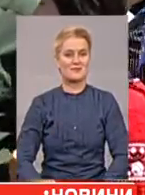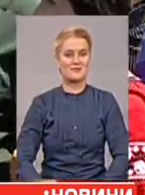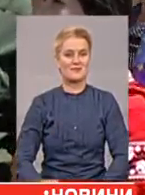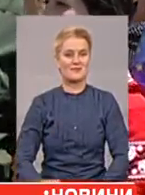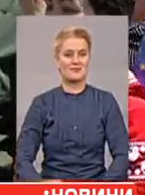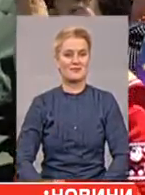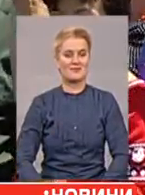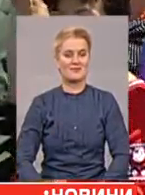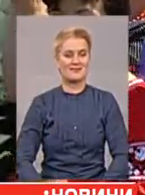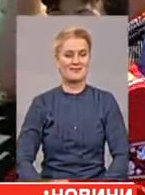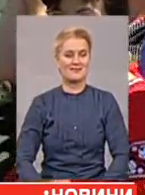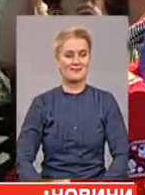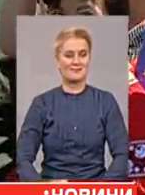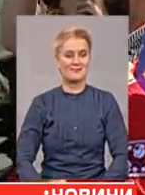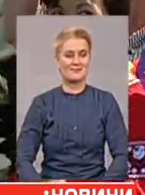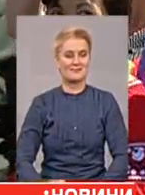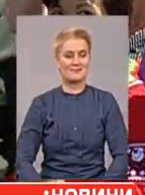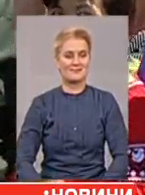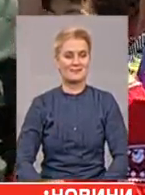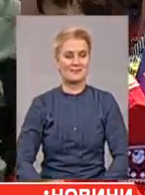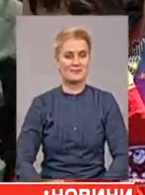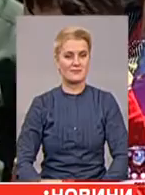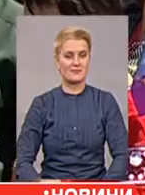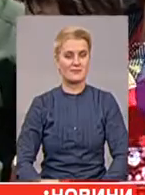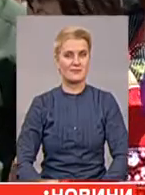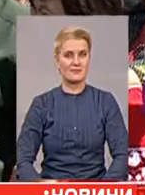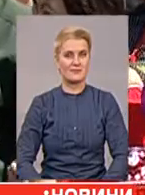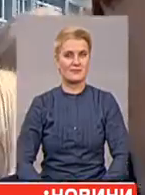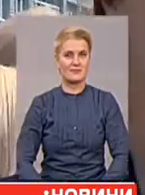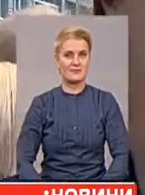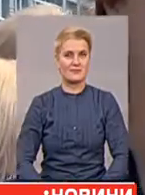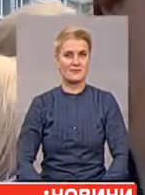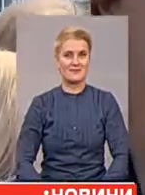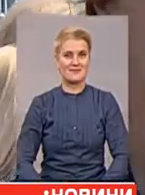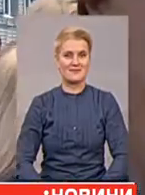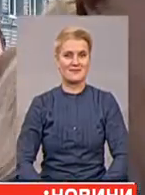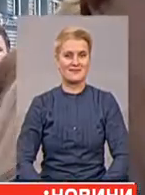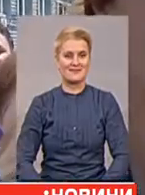ако день вступення до Європейської Унії.